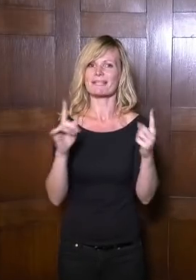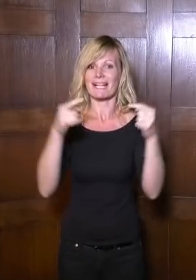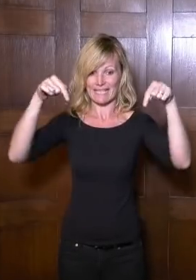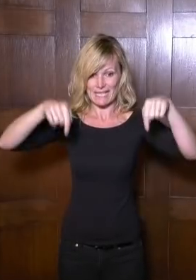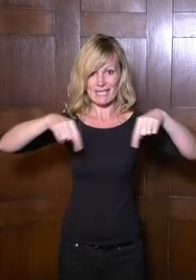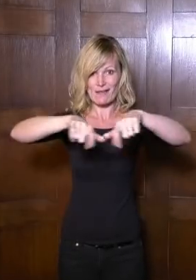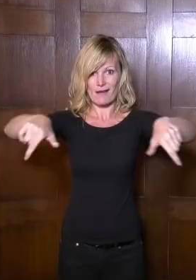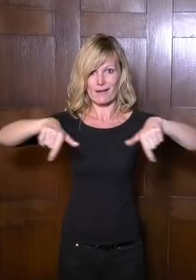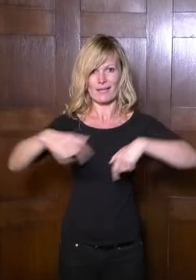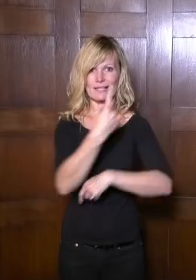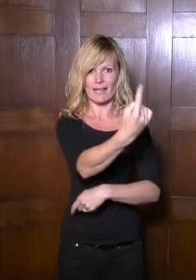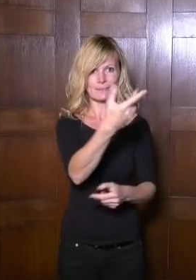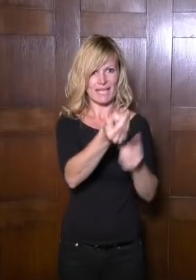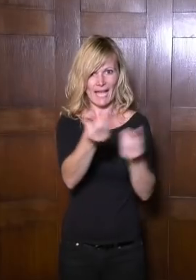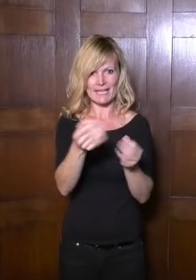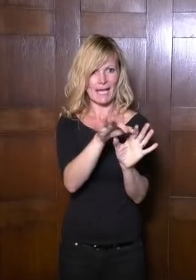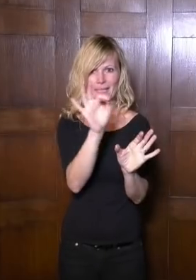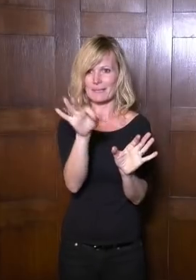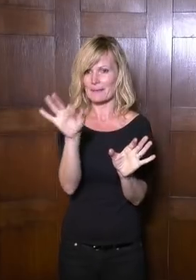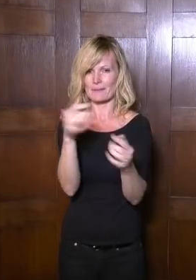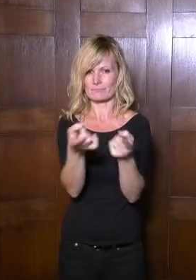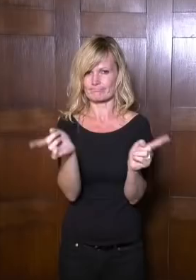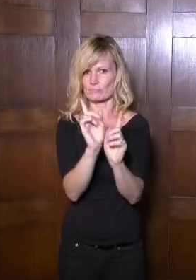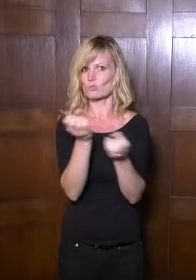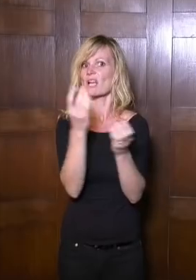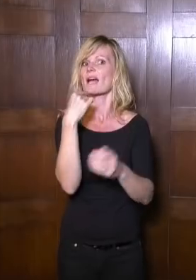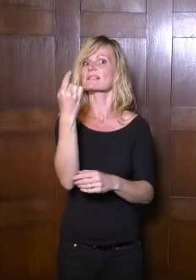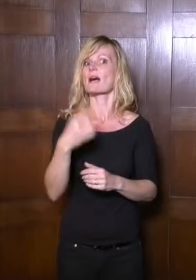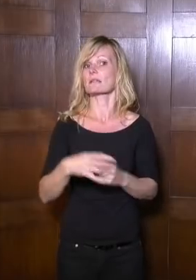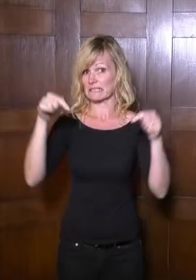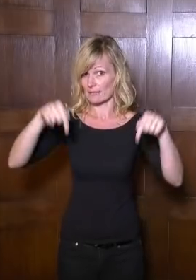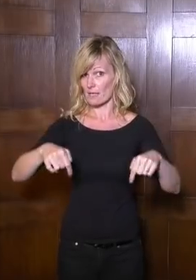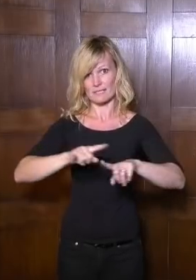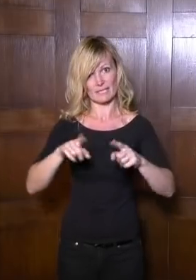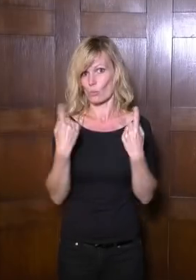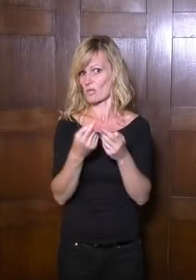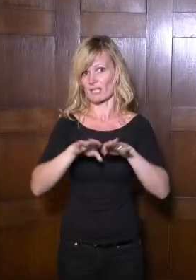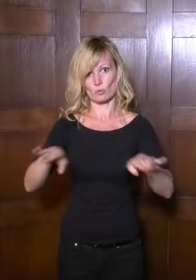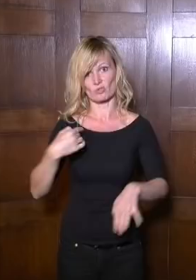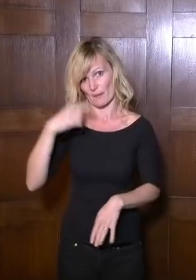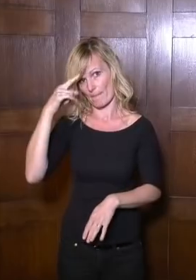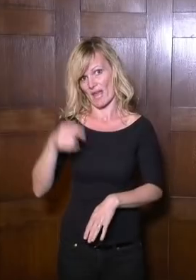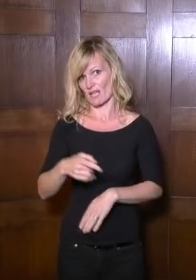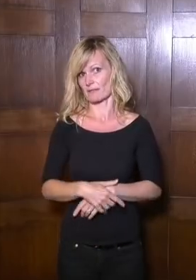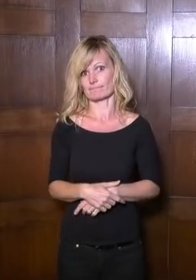heute von Ihnen zusammengerufen wurde. In aller Deutlichkeit, das hier ist nicht der runde Tisch, den wir meinen.